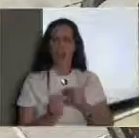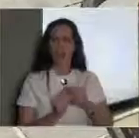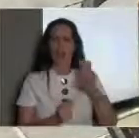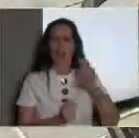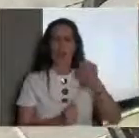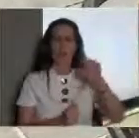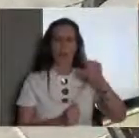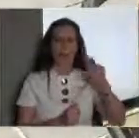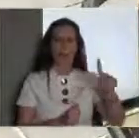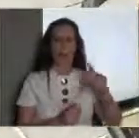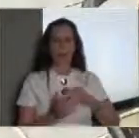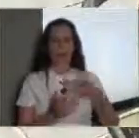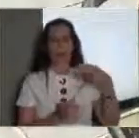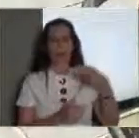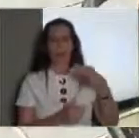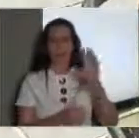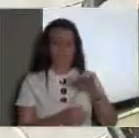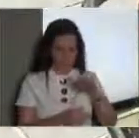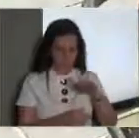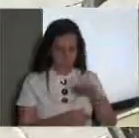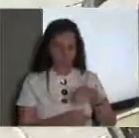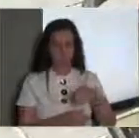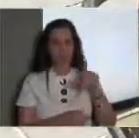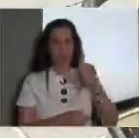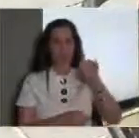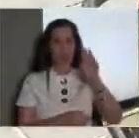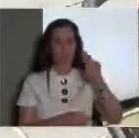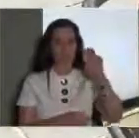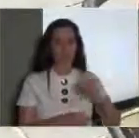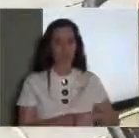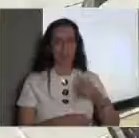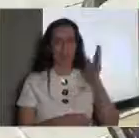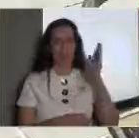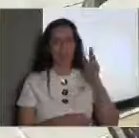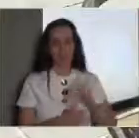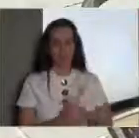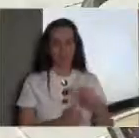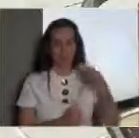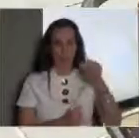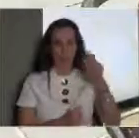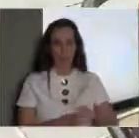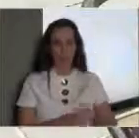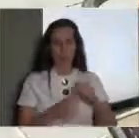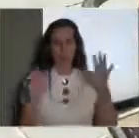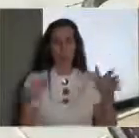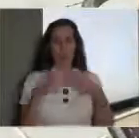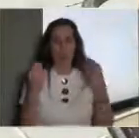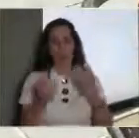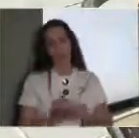עמלק, של אגג, של לבן הארמי ושל המן הרשע. יהיה לכם כל טוב עם